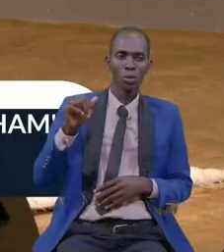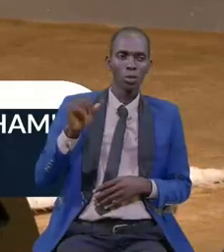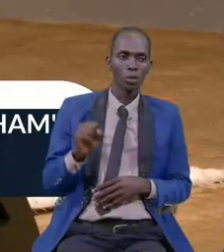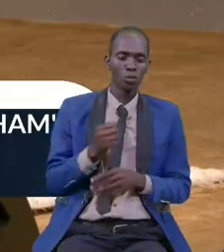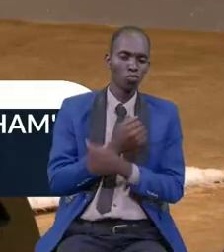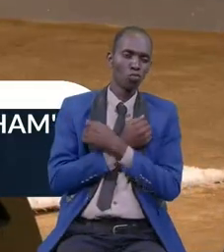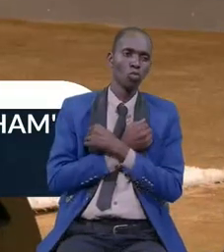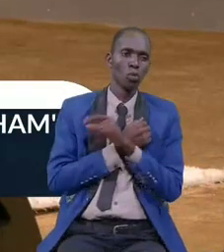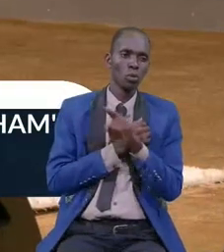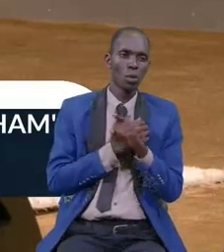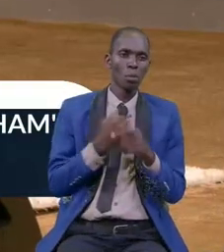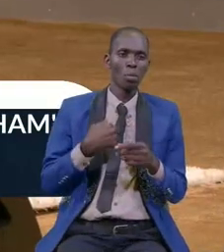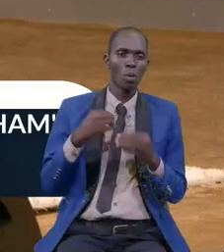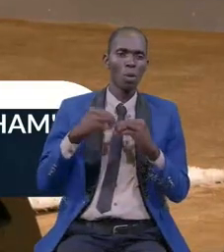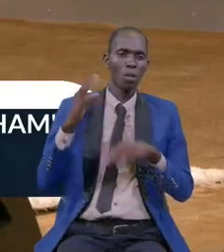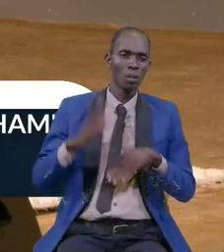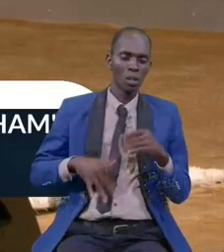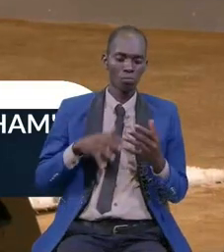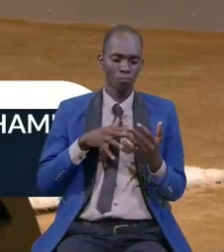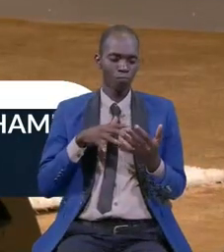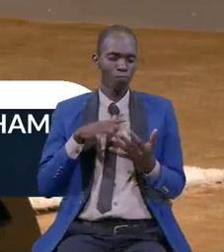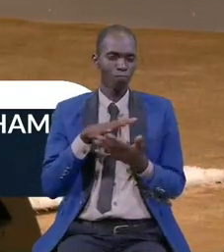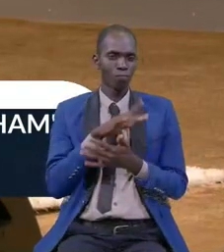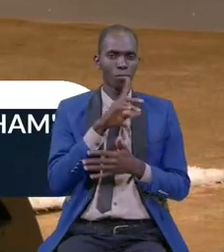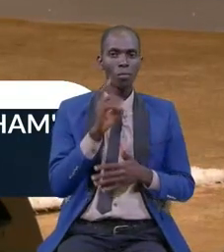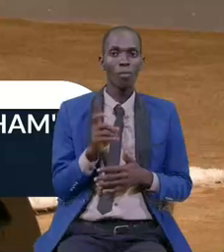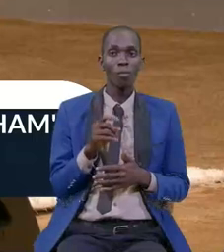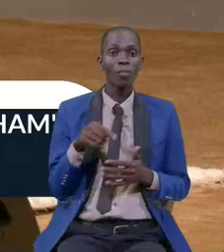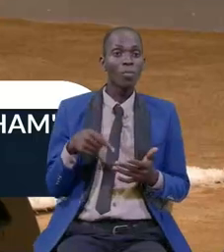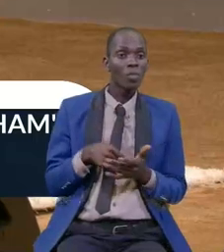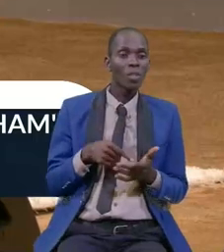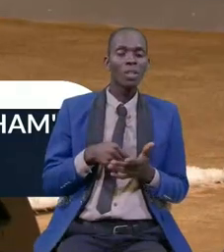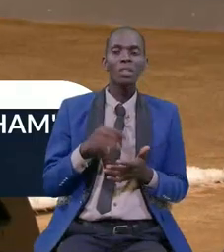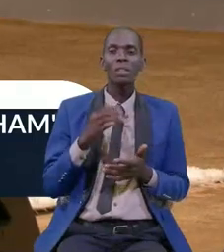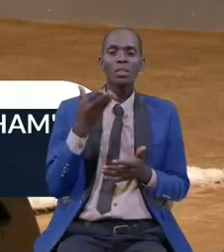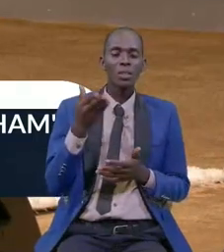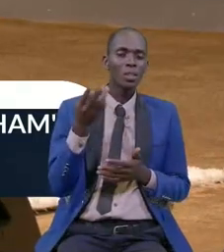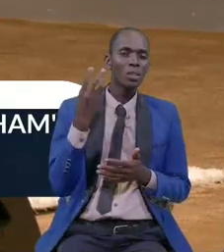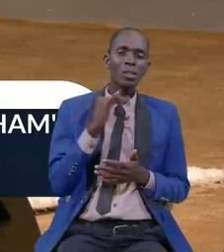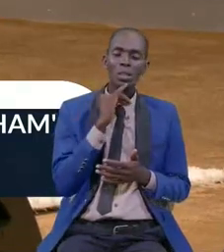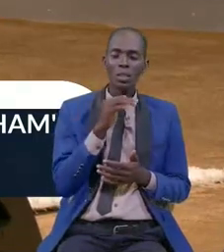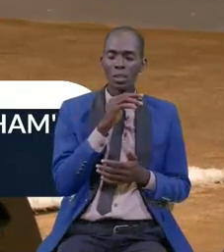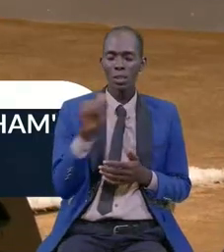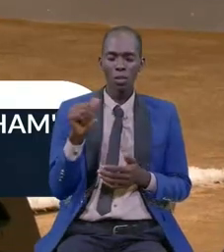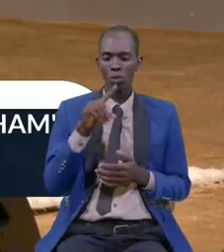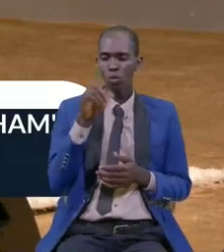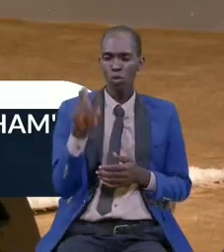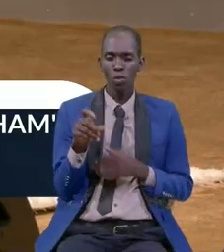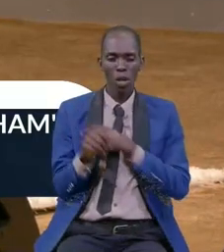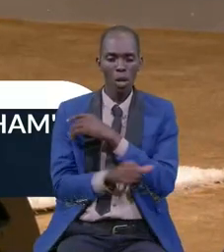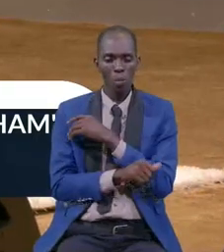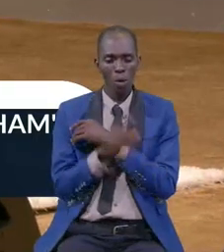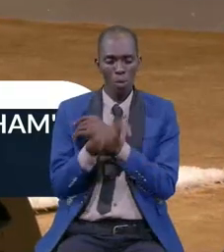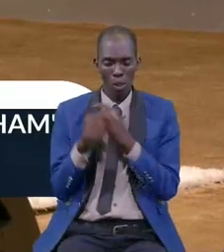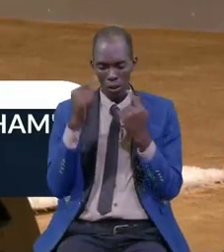ceci en réalité c'est une question queabraham devait considérer maimes-tu plus que ton